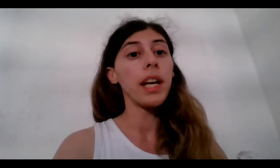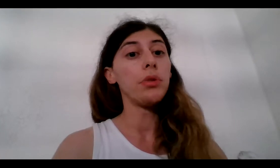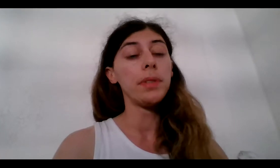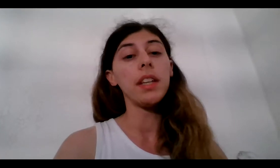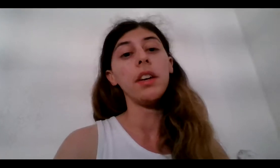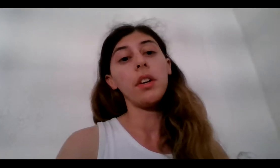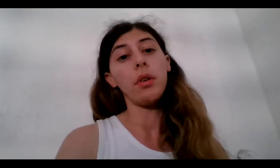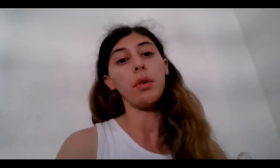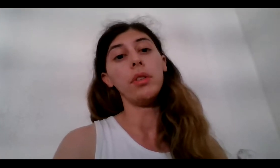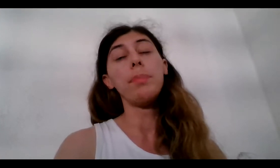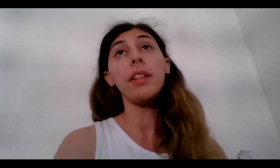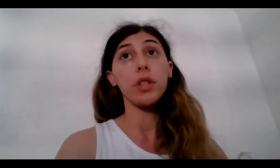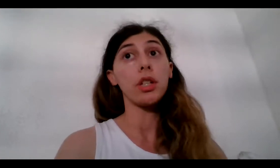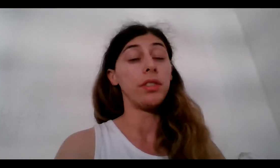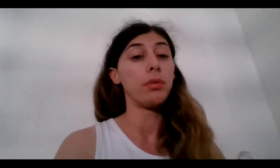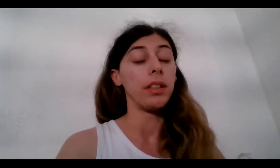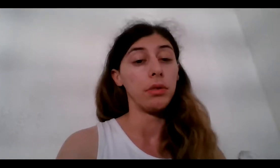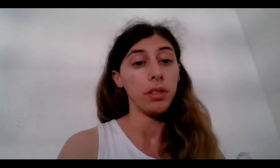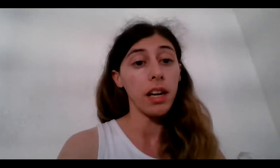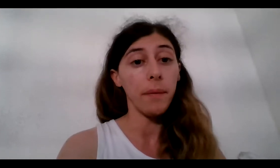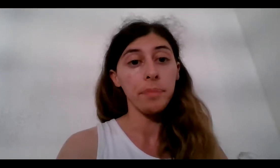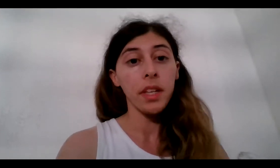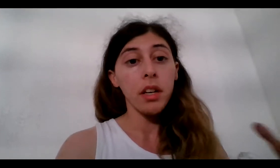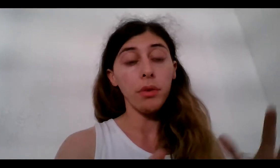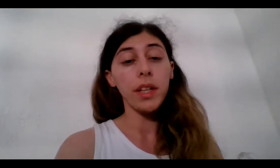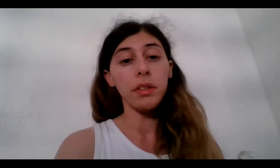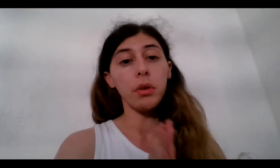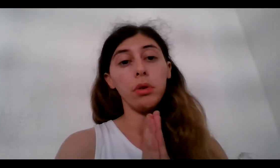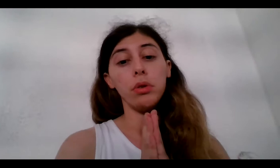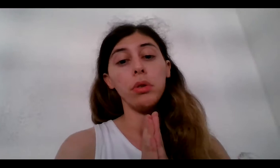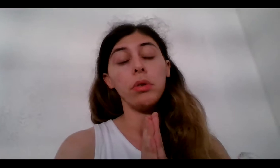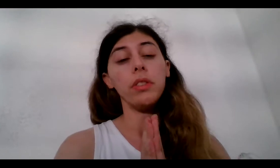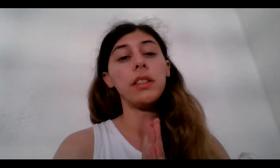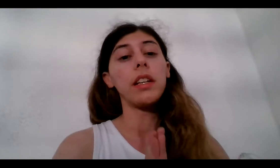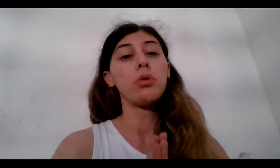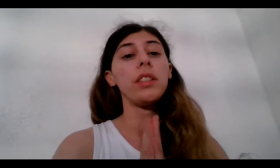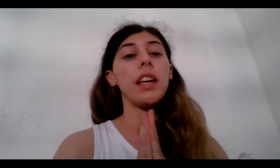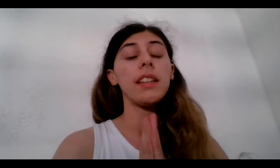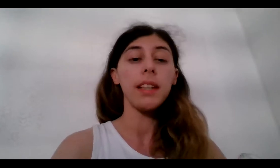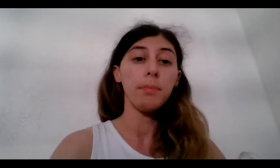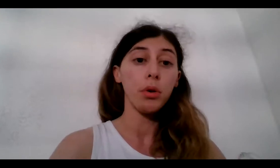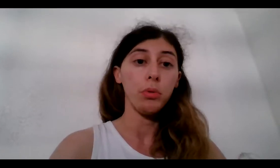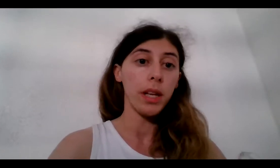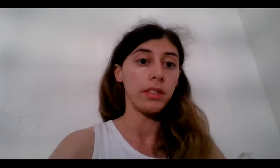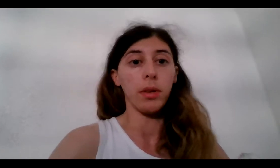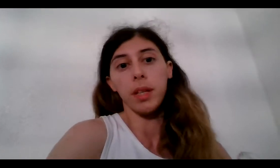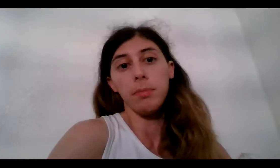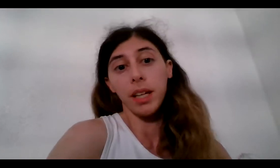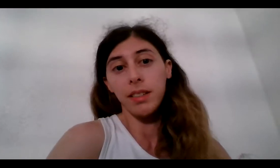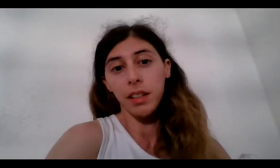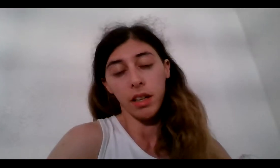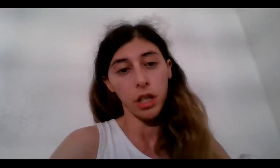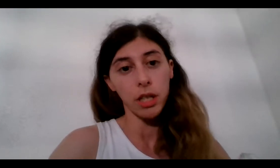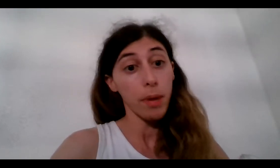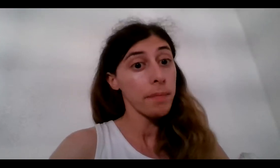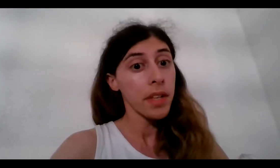pour qu'elles obtiennent des prises en charge de sécurité sociale. En fait, c'est quelque chose qui est extrêmement complexe, qui aurait peut-être